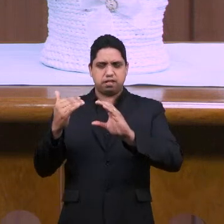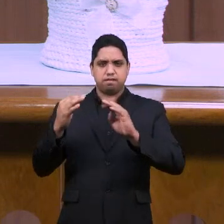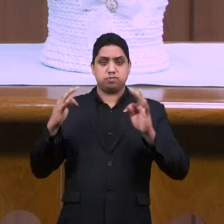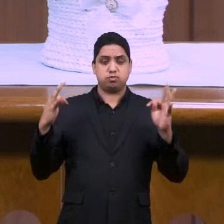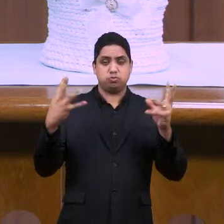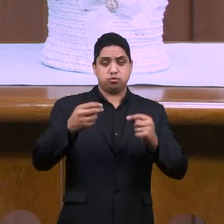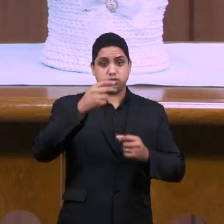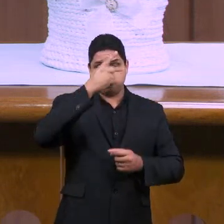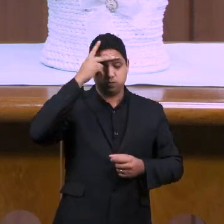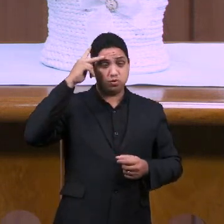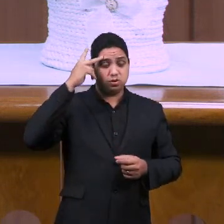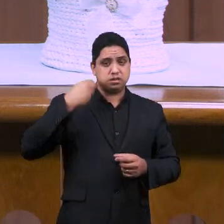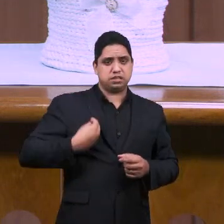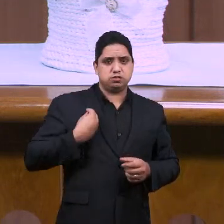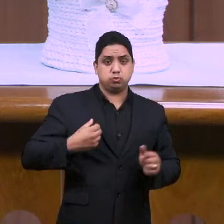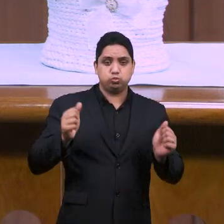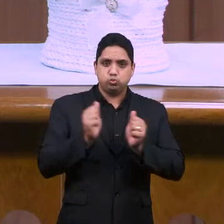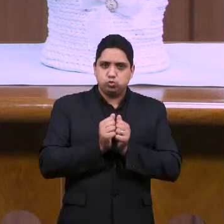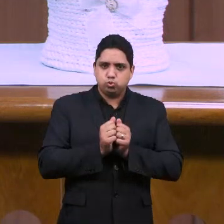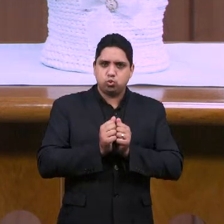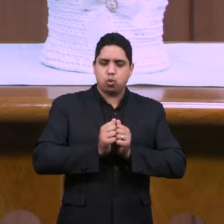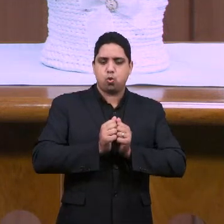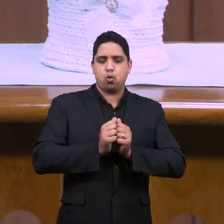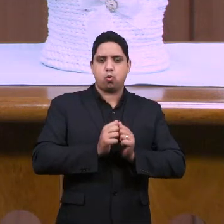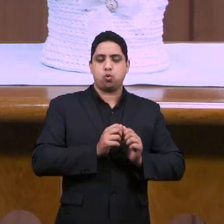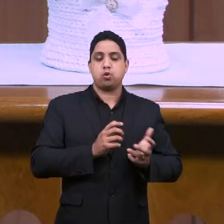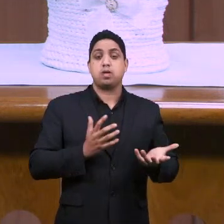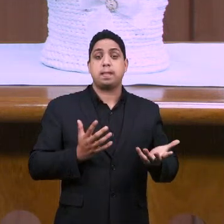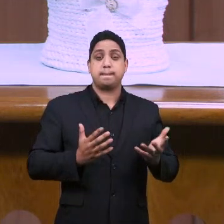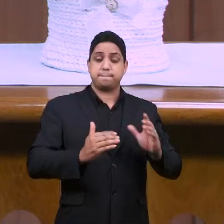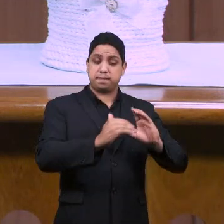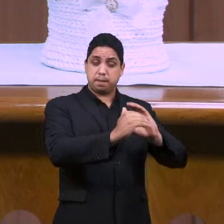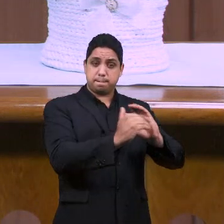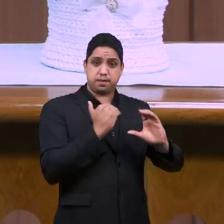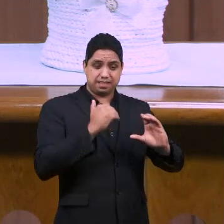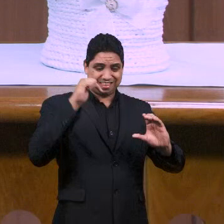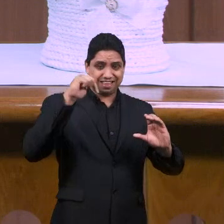Donc, ceux qui participent ensemble, quand on voit